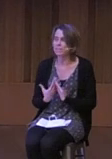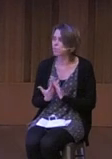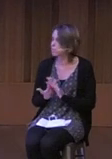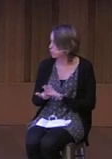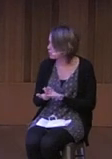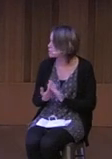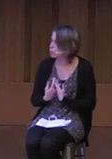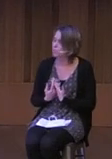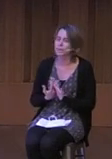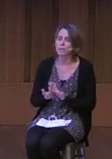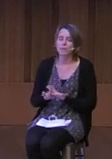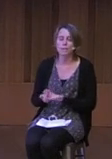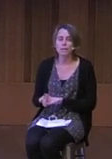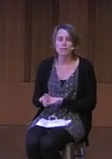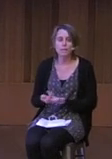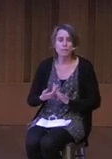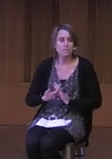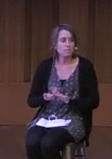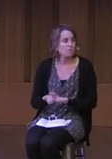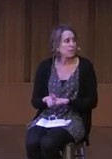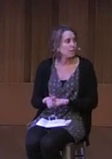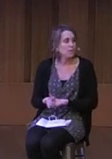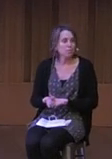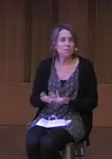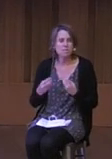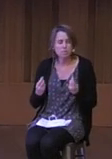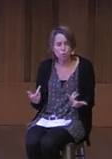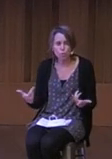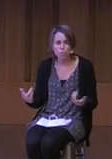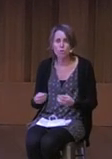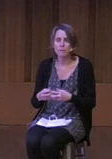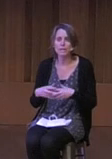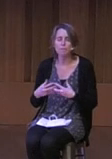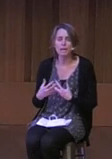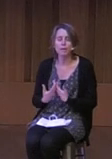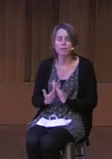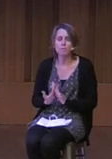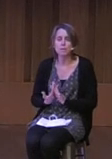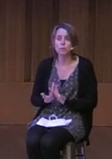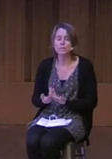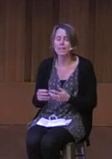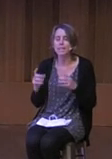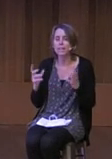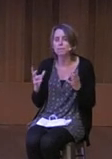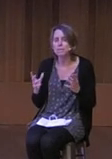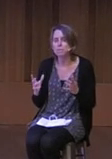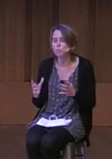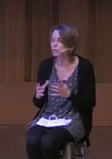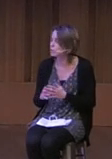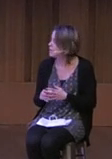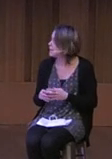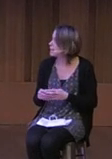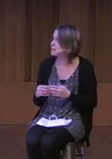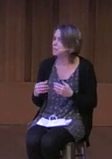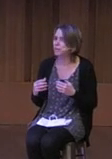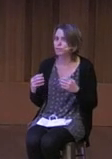com una plataforma dura, sinó com part de, del sistema més tou, no? Per tant, el, tramvia es pot integrar. I el que pensàvem